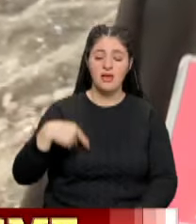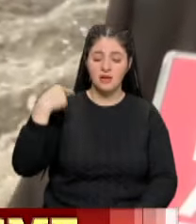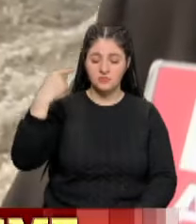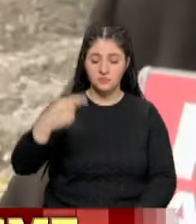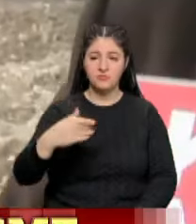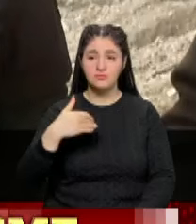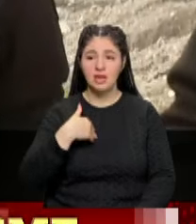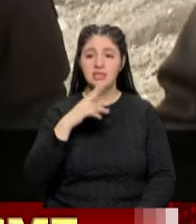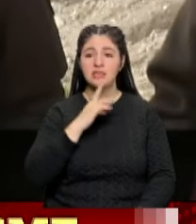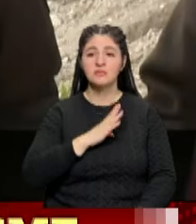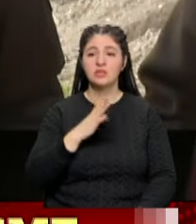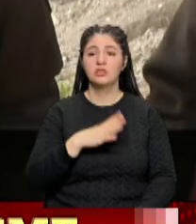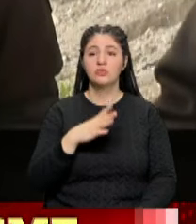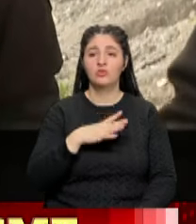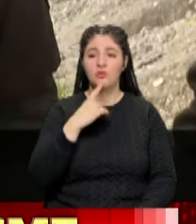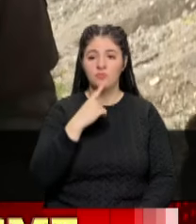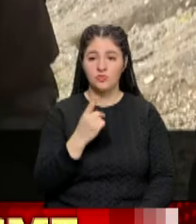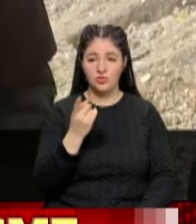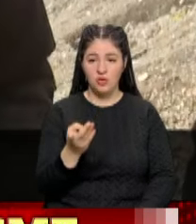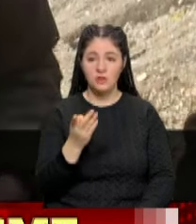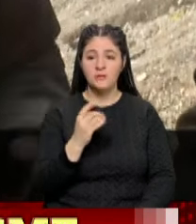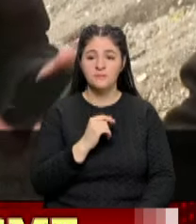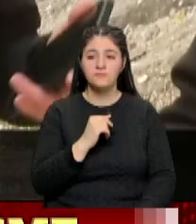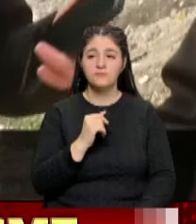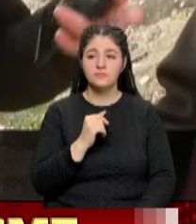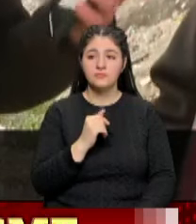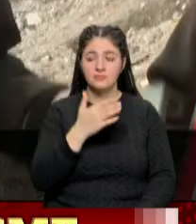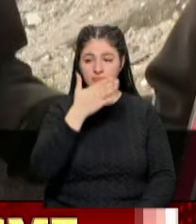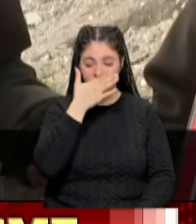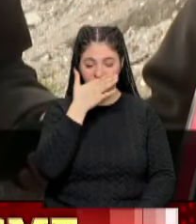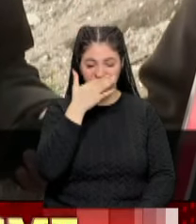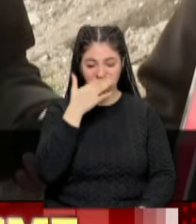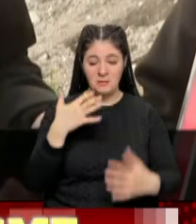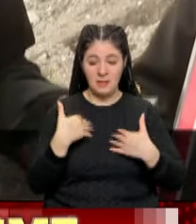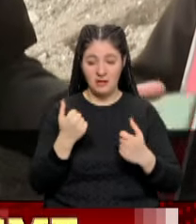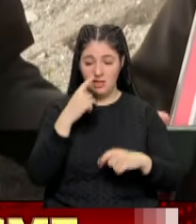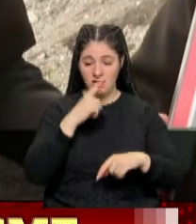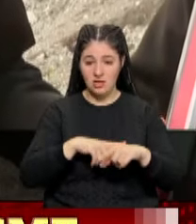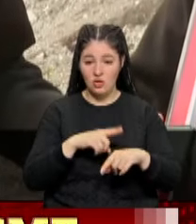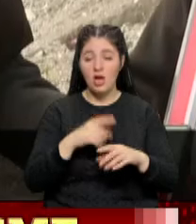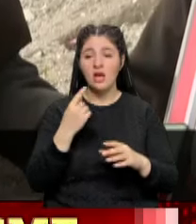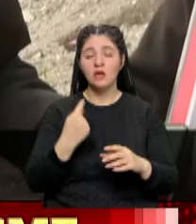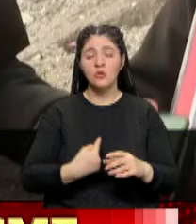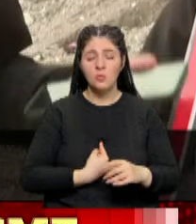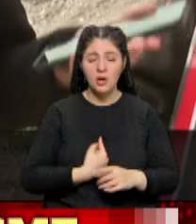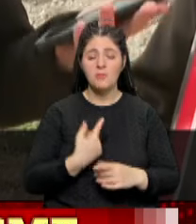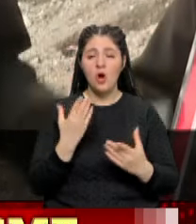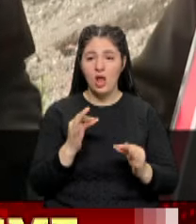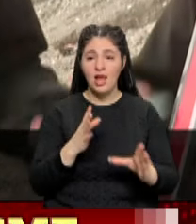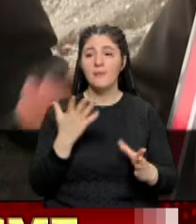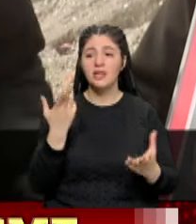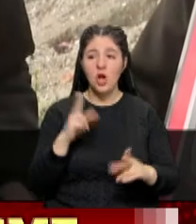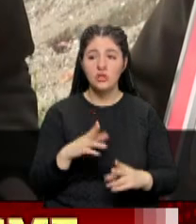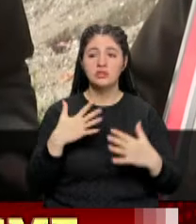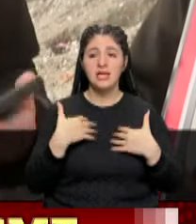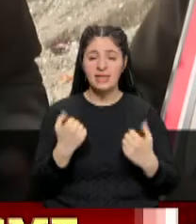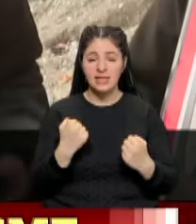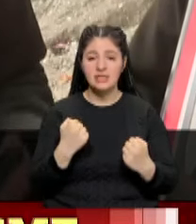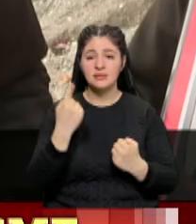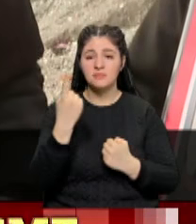geçmiş. Ben kızımı istiyorum diyor. Sağ olduğuna inanıyor. Dileriz ki öyledir. Ama ne ölüsü ne